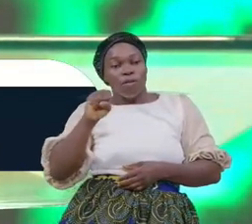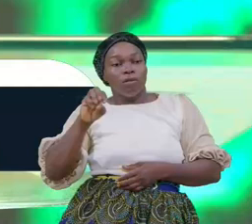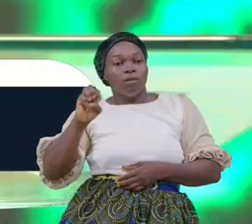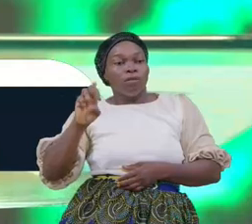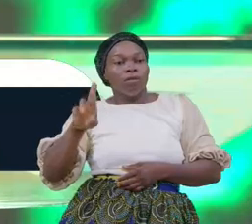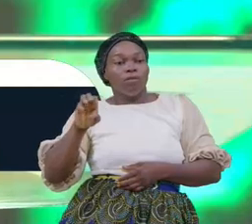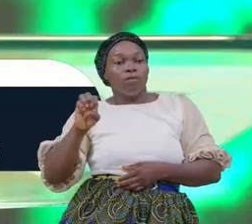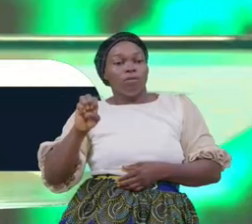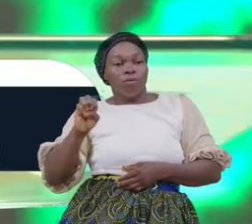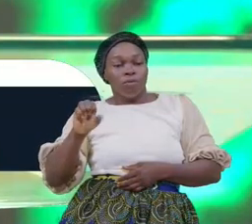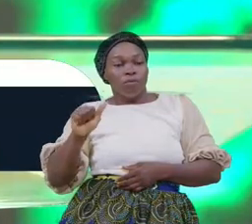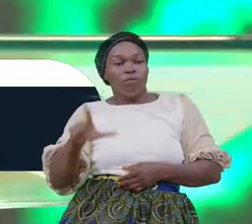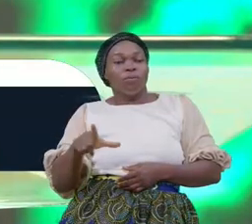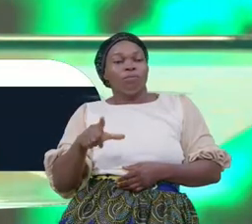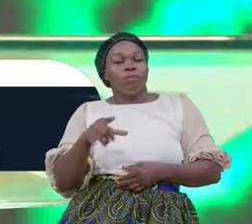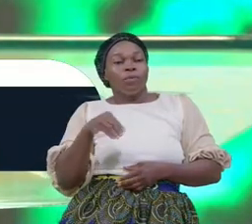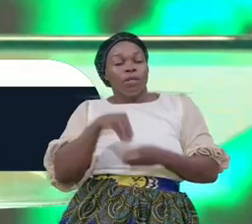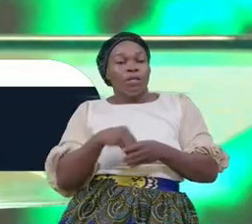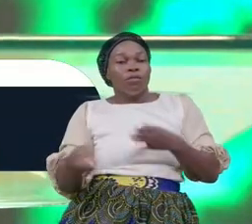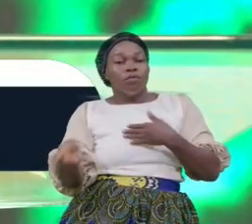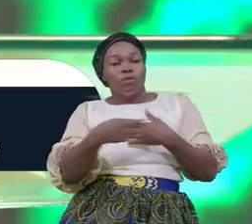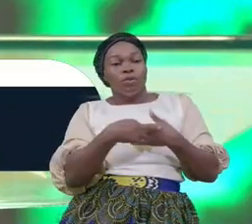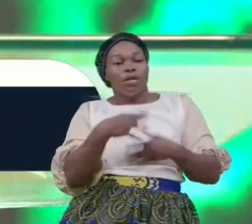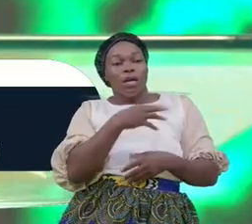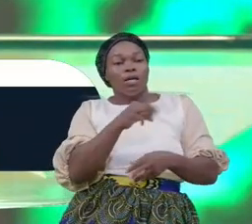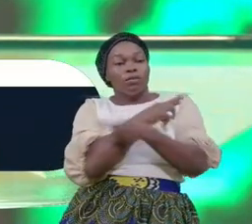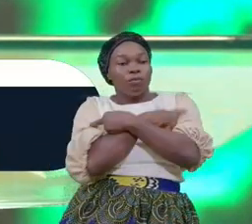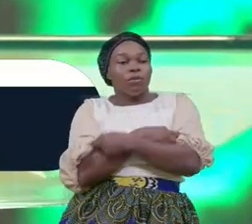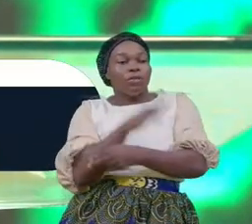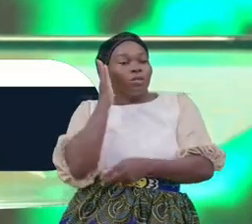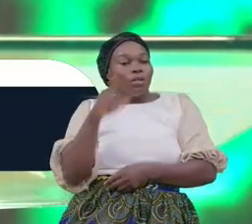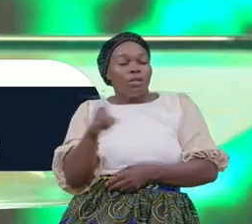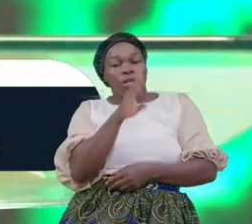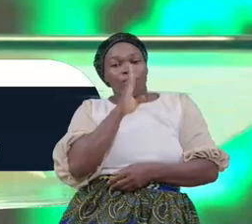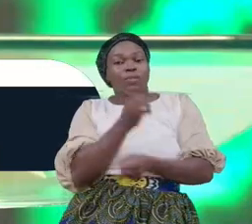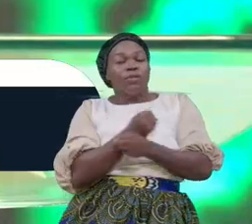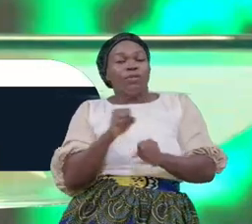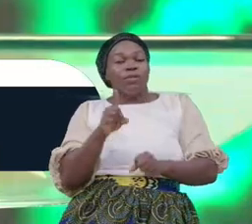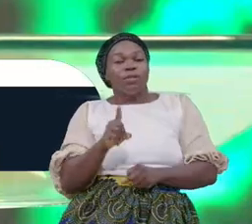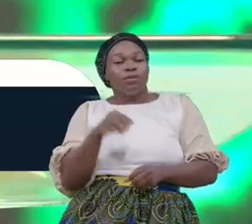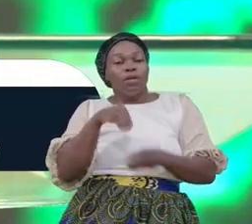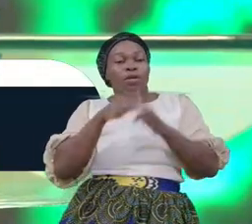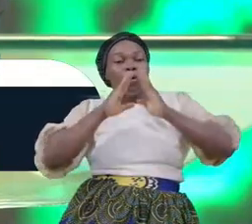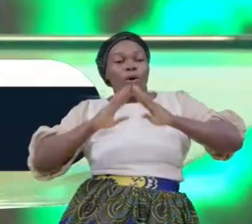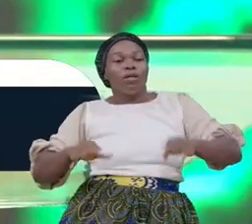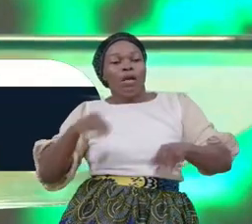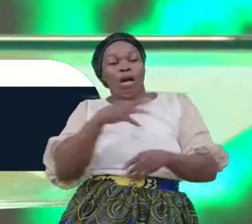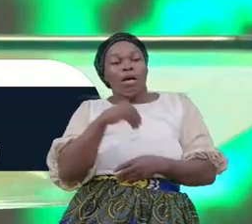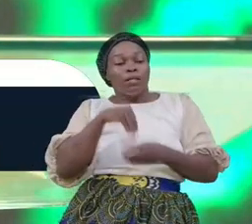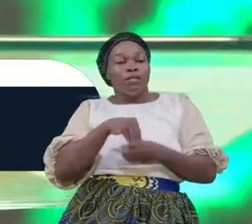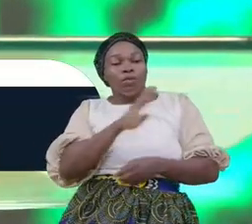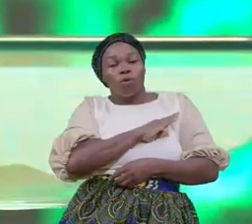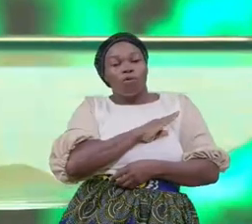Car ainsi a parlé le Seigneur, l'Éternel, le Saint d'Israël, c'est dans la tranquillité et le